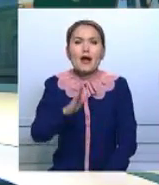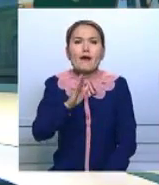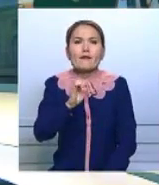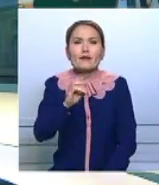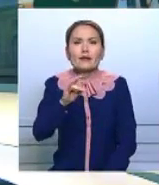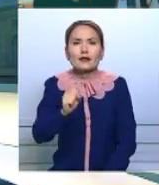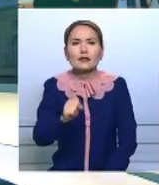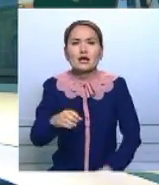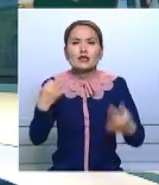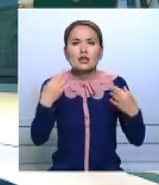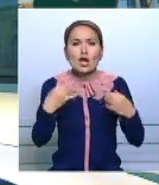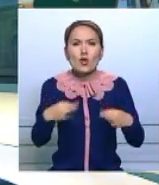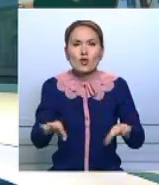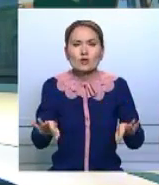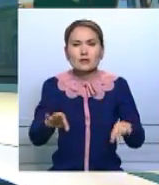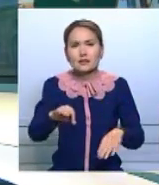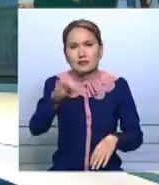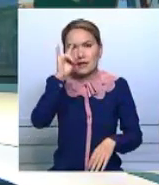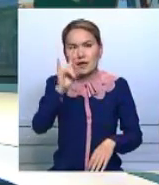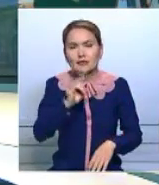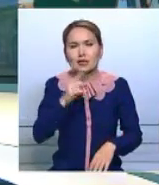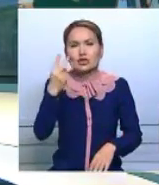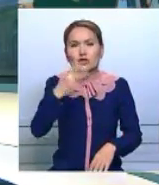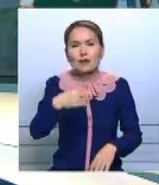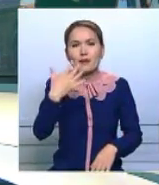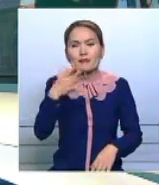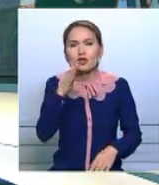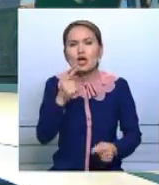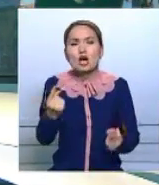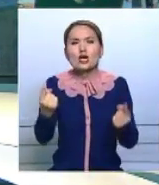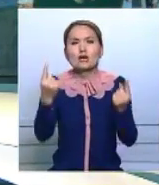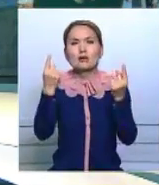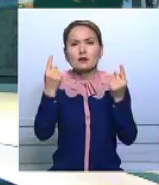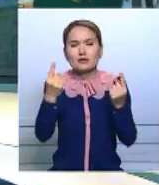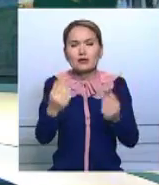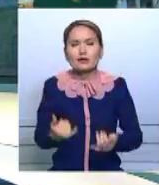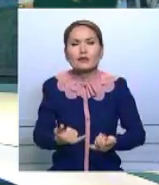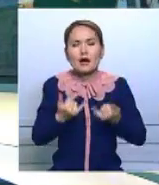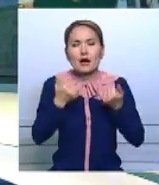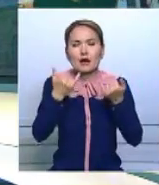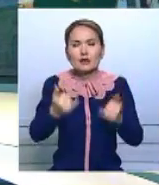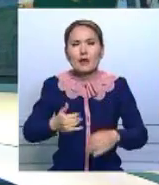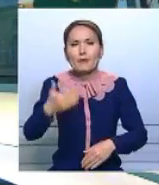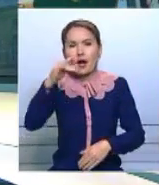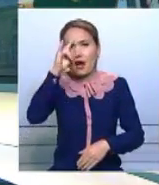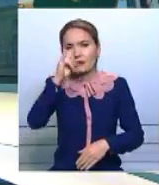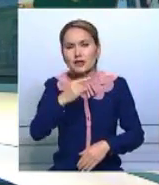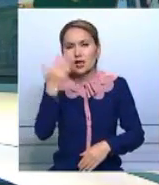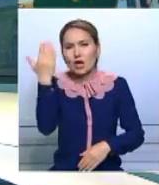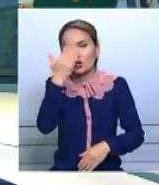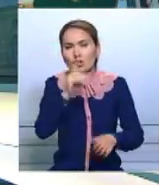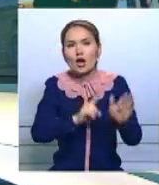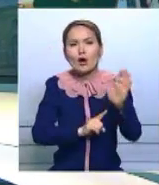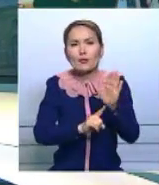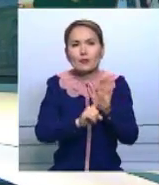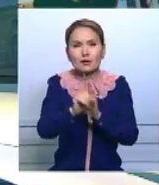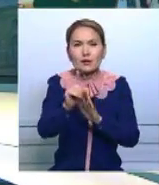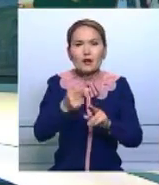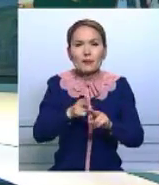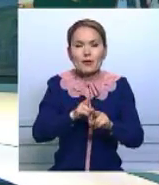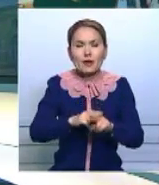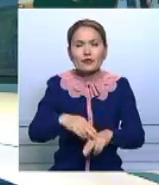Венада тәуелсіздігіміздің 25 жылдығына орай Қазақстан киносының күндері басталды. Еуропалық көрермендер назарына отандық